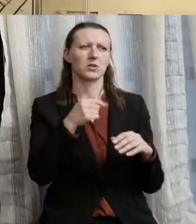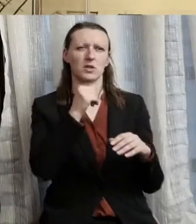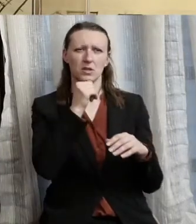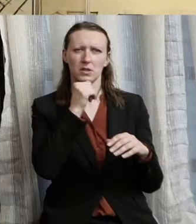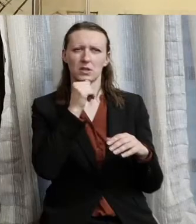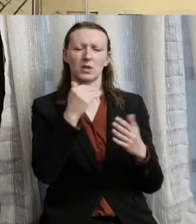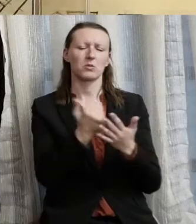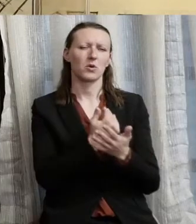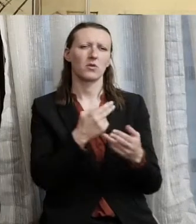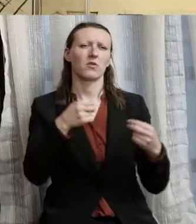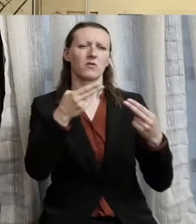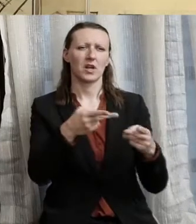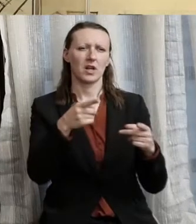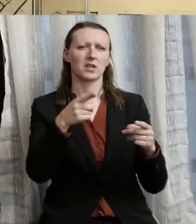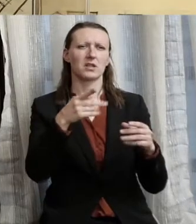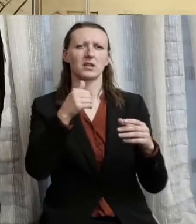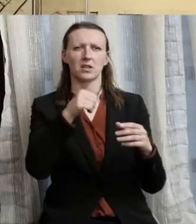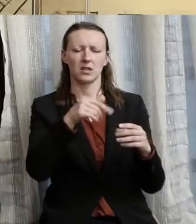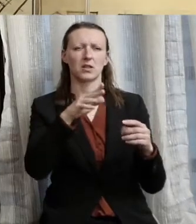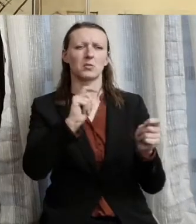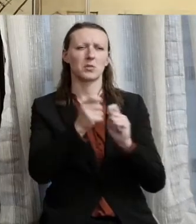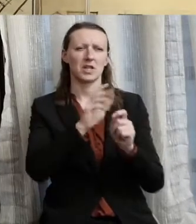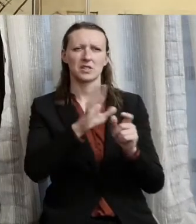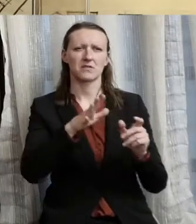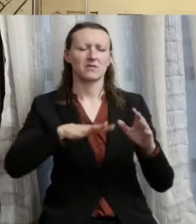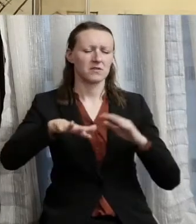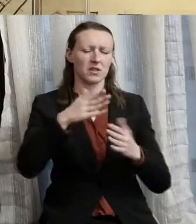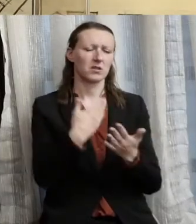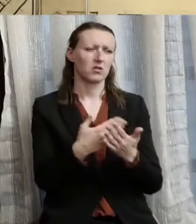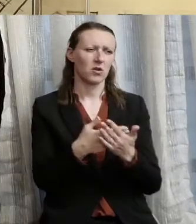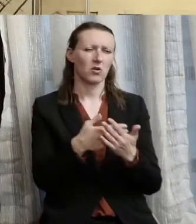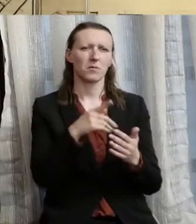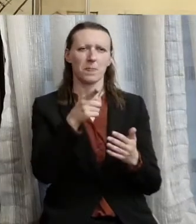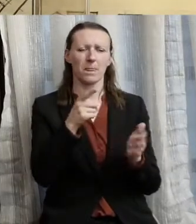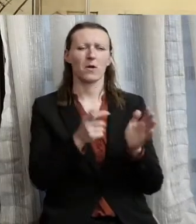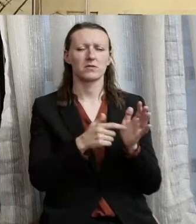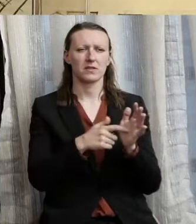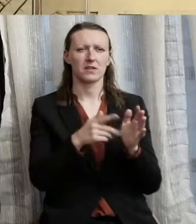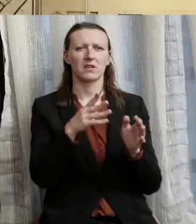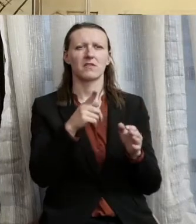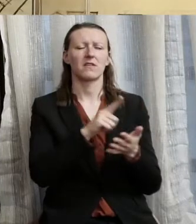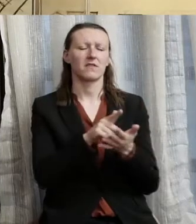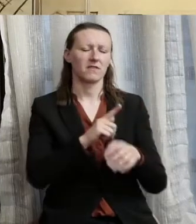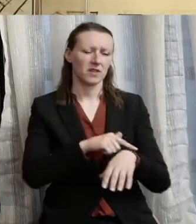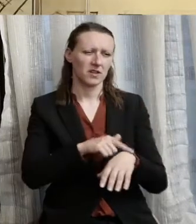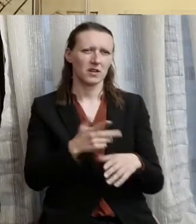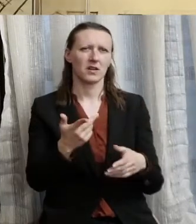i ponovo je vratiti na ispust i mijenjati svu okolišnu dokumentaciju. To zahtijeva određeno vrijeme.